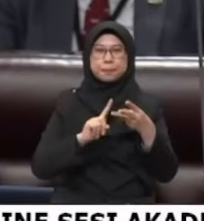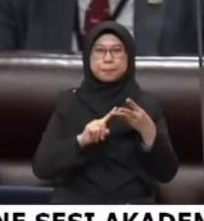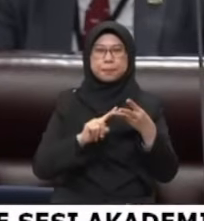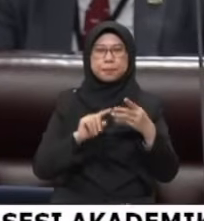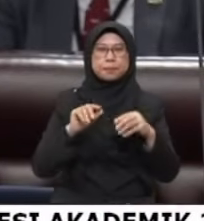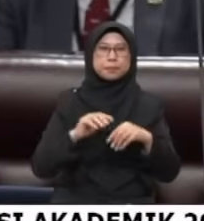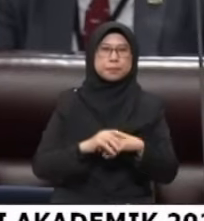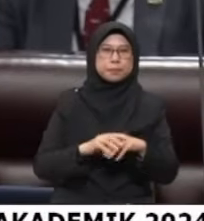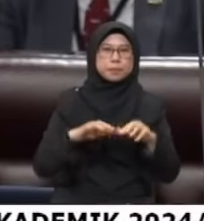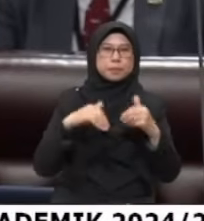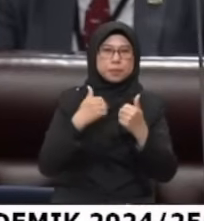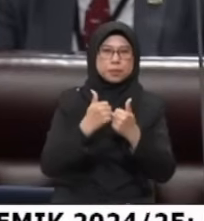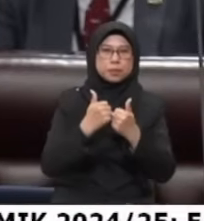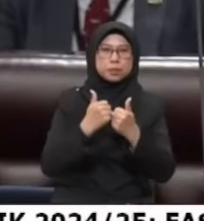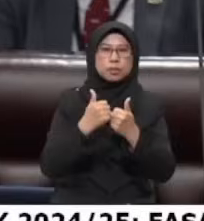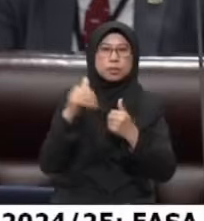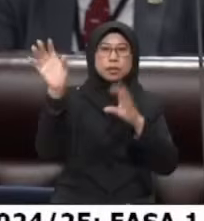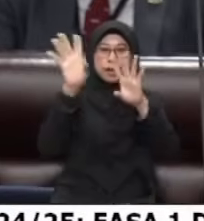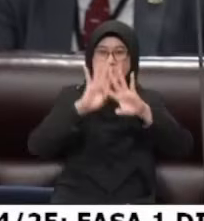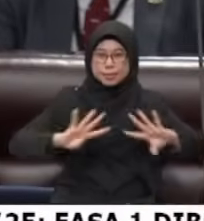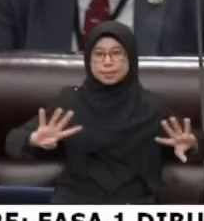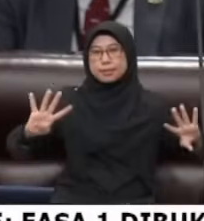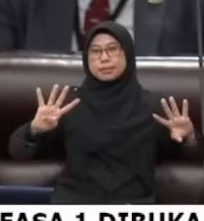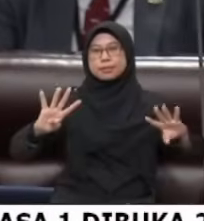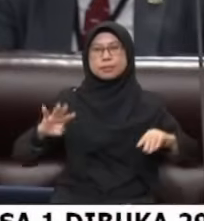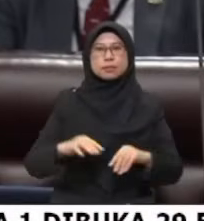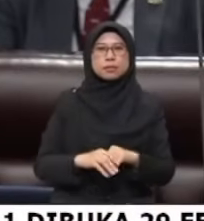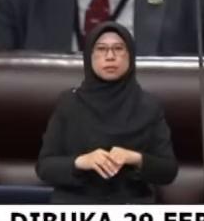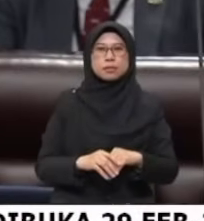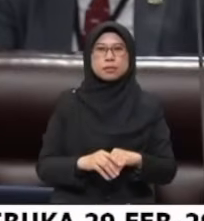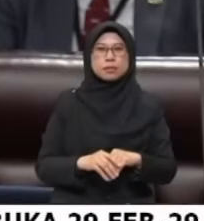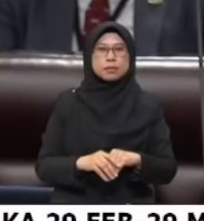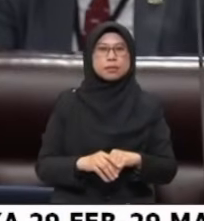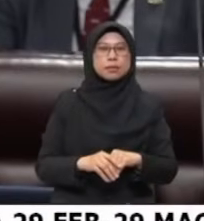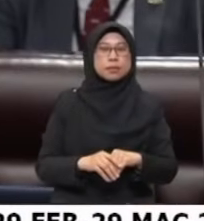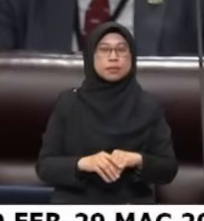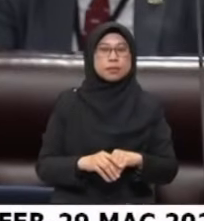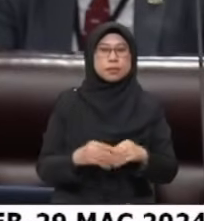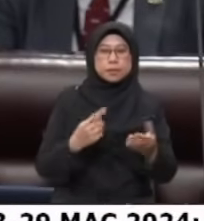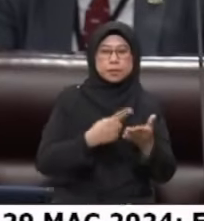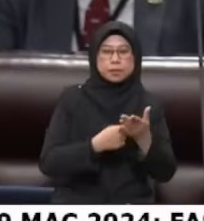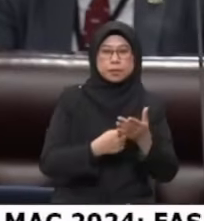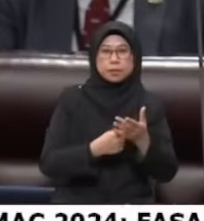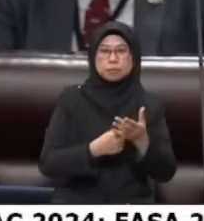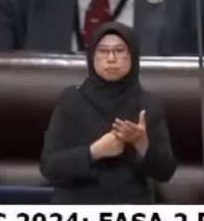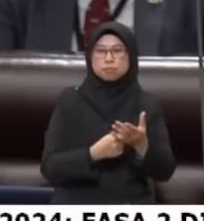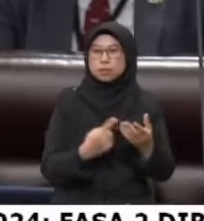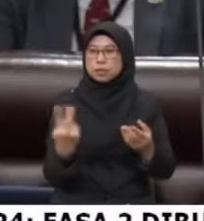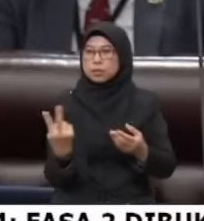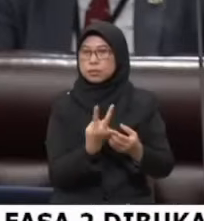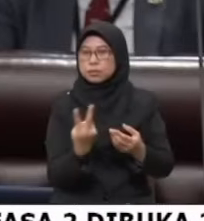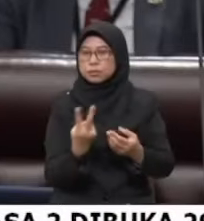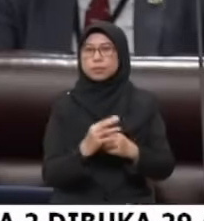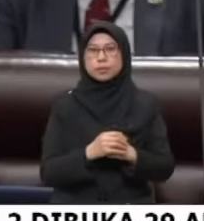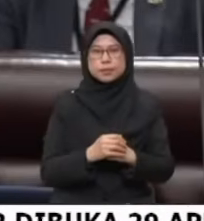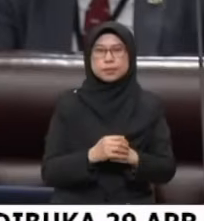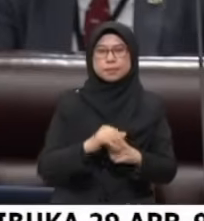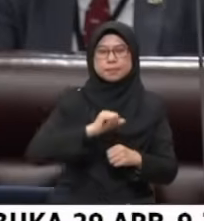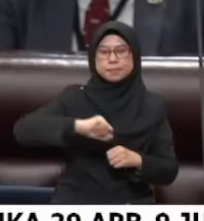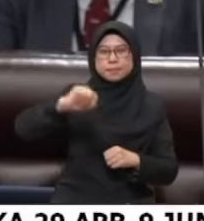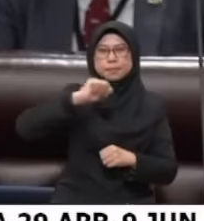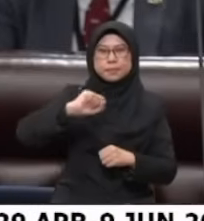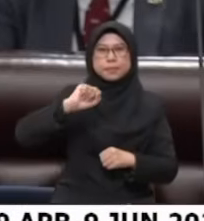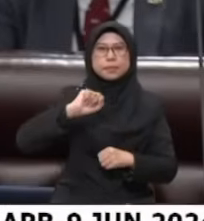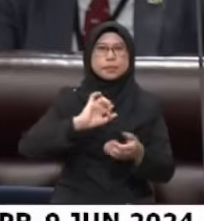negara-negara Asia Tenggara ASEAN dan mana-mana platform dua Hala dan berbagai Hala bagi memperjuangkan isu